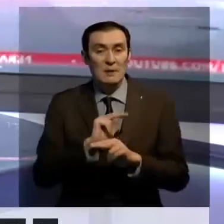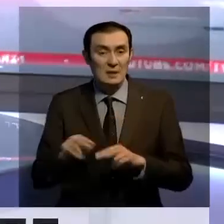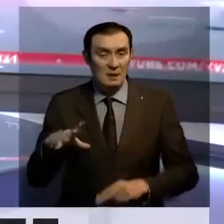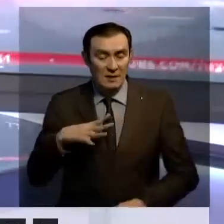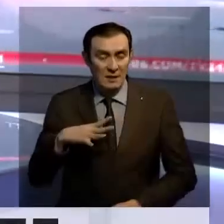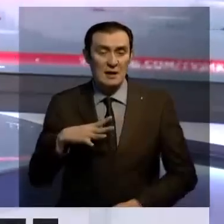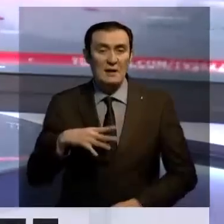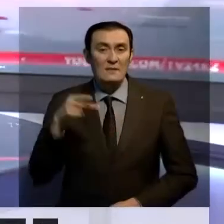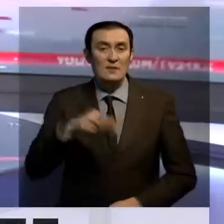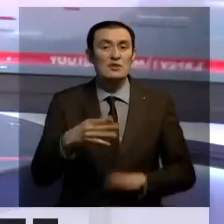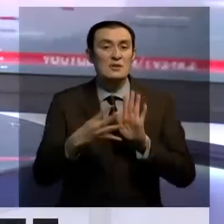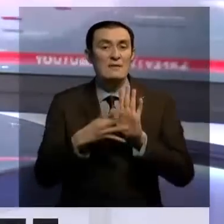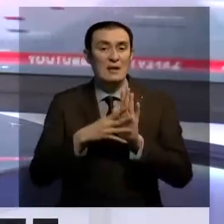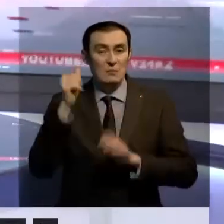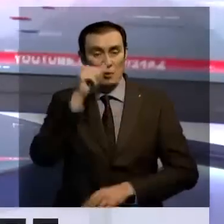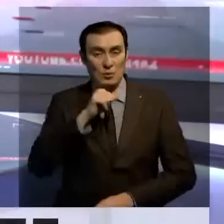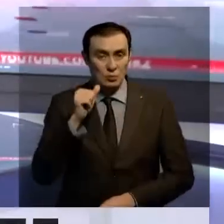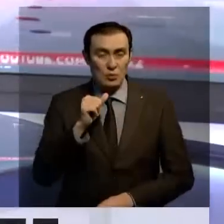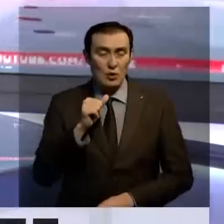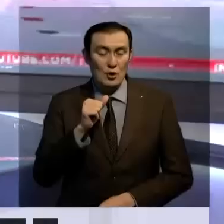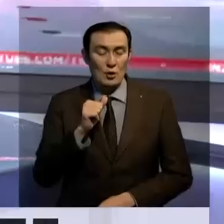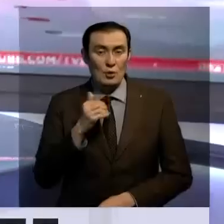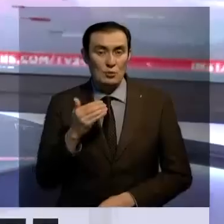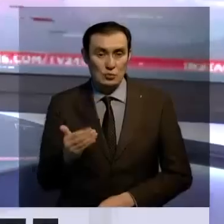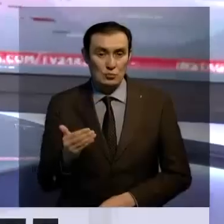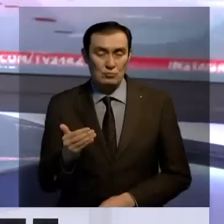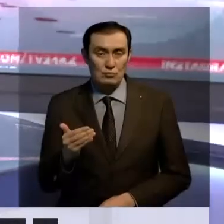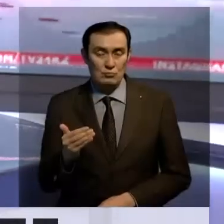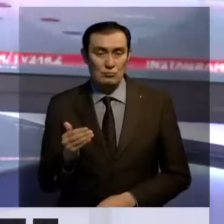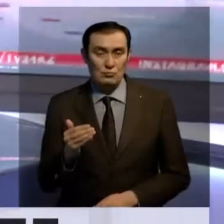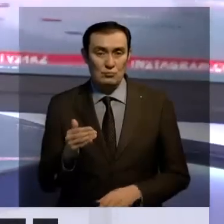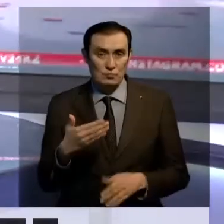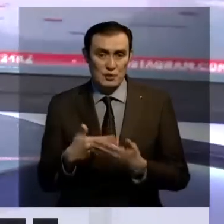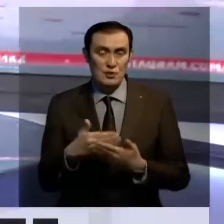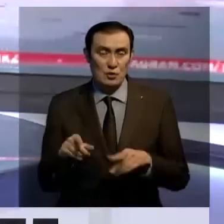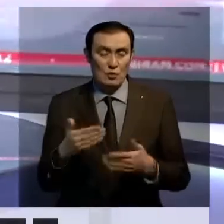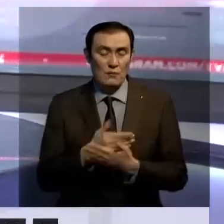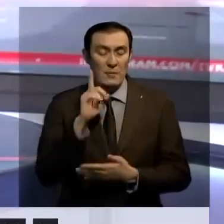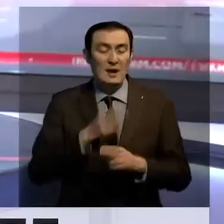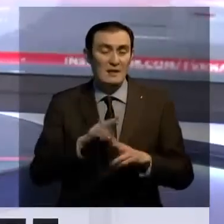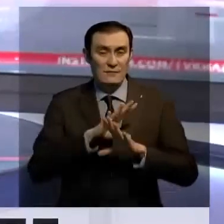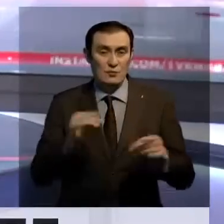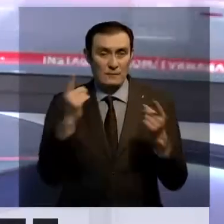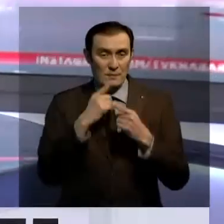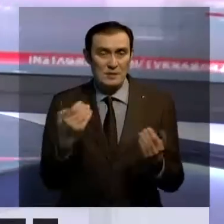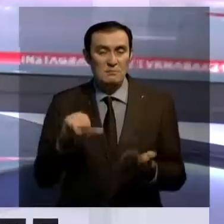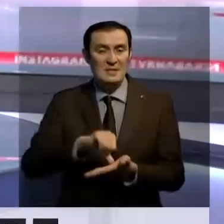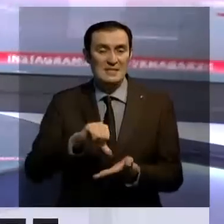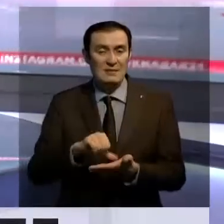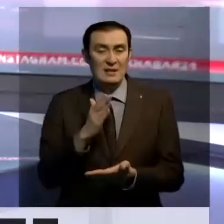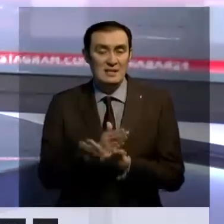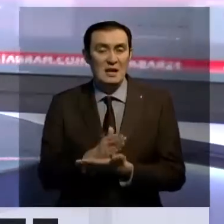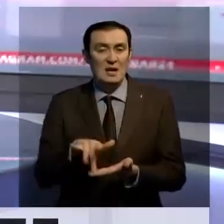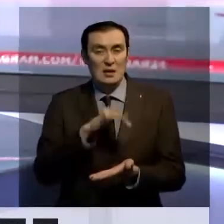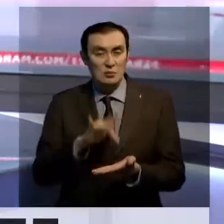в 2009 году, то есть он относительно новый. Ну, пока это вся информация, сейчас здесь находятся представители